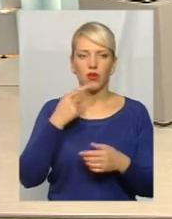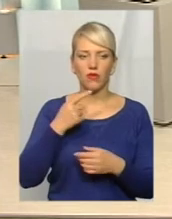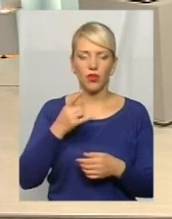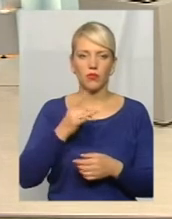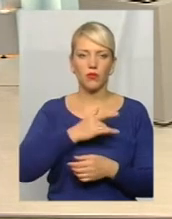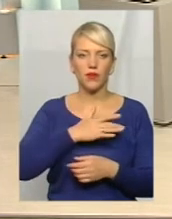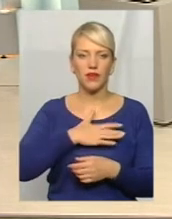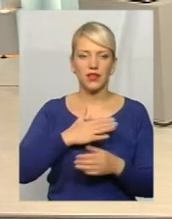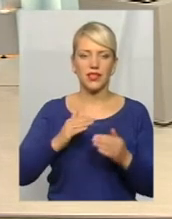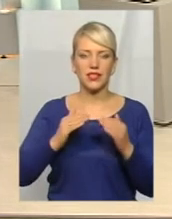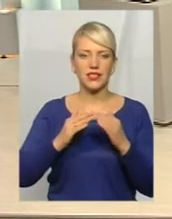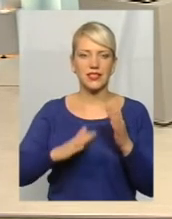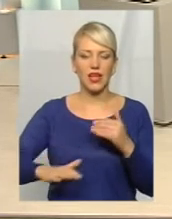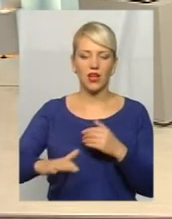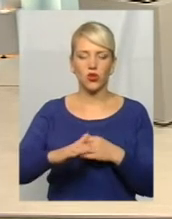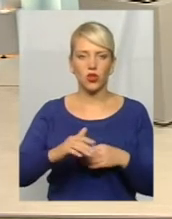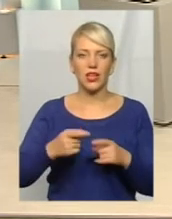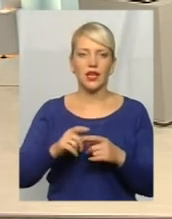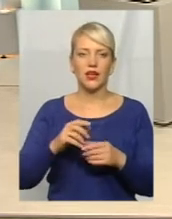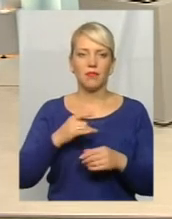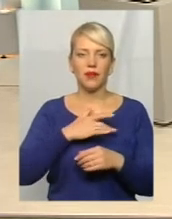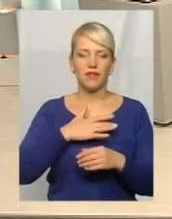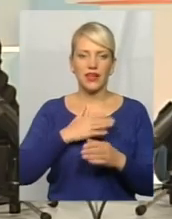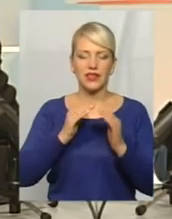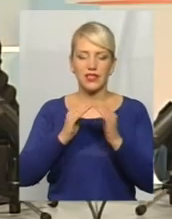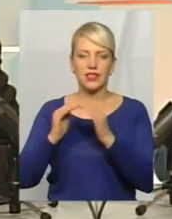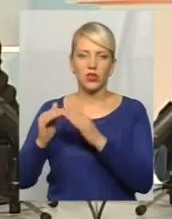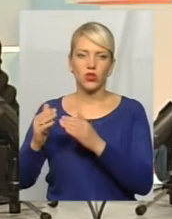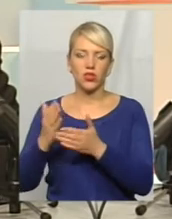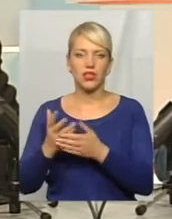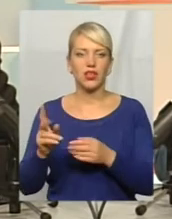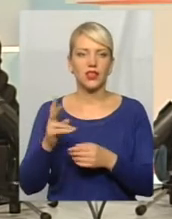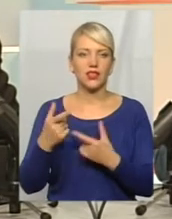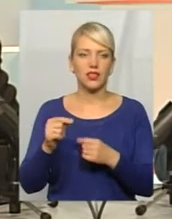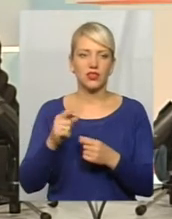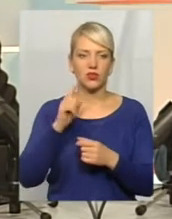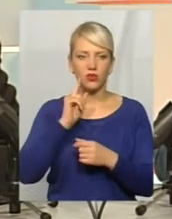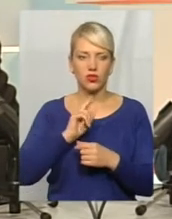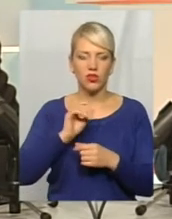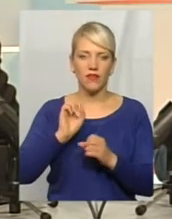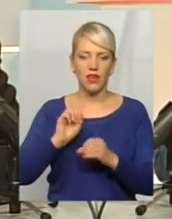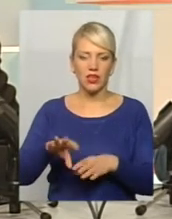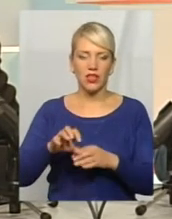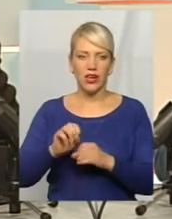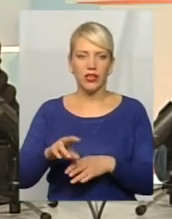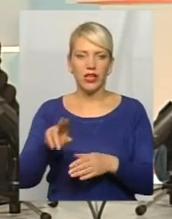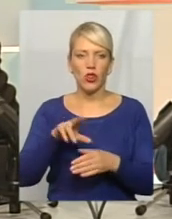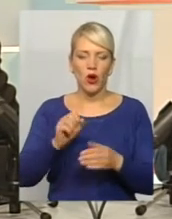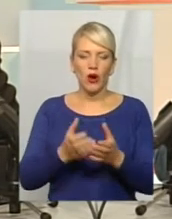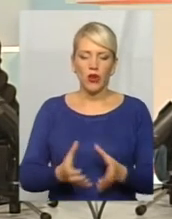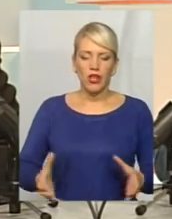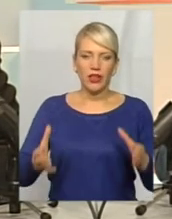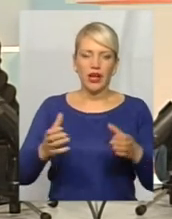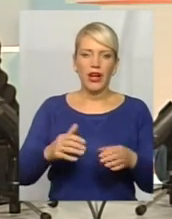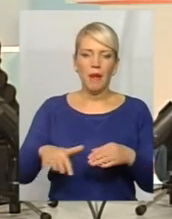сектор. Приватний сектор буває різний, між іншим, є невеличкі приватні сектори, яким і зручно викидати до контейнерних майданчиків,